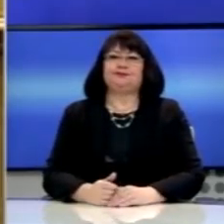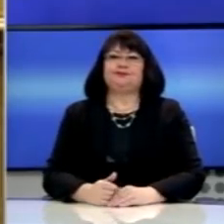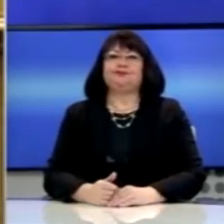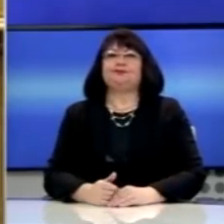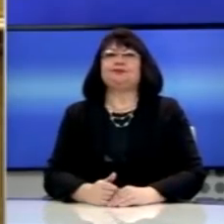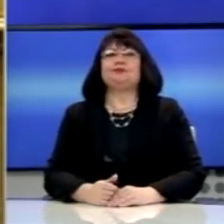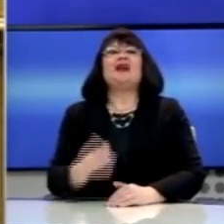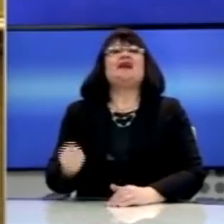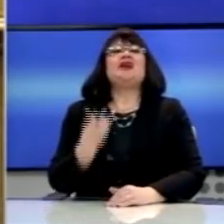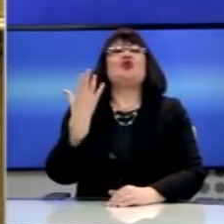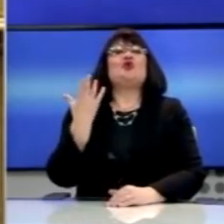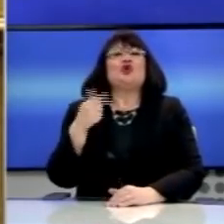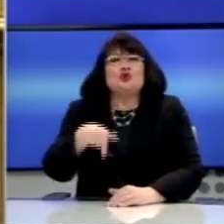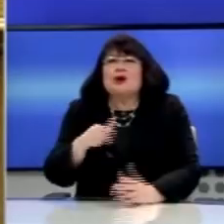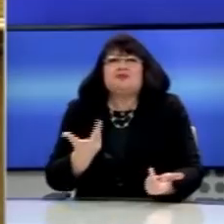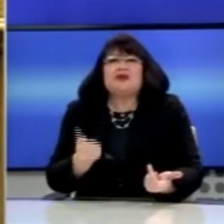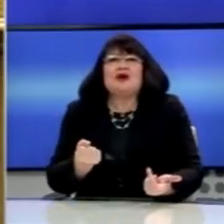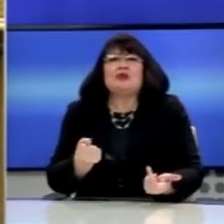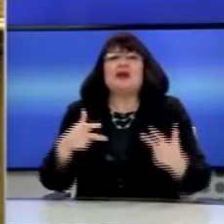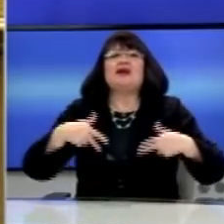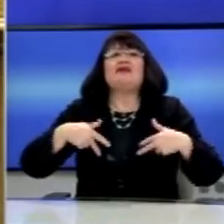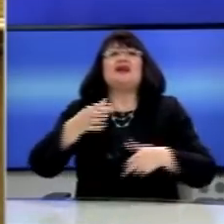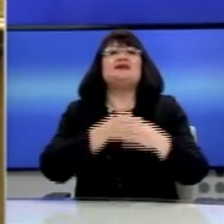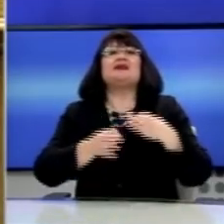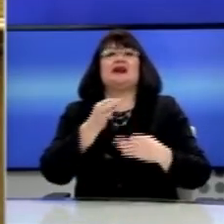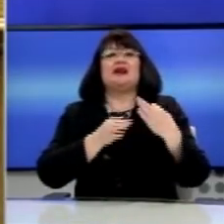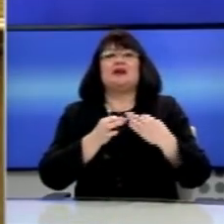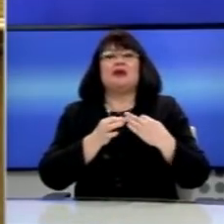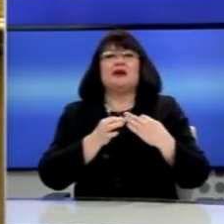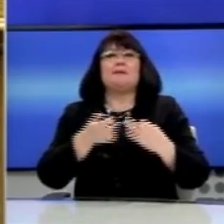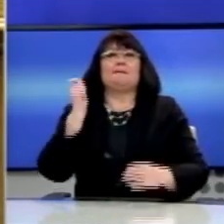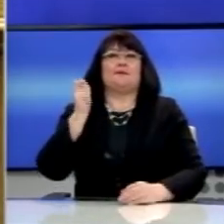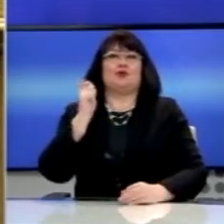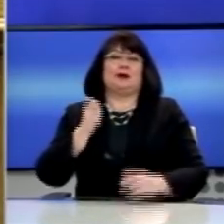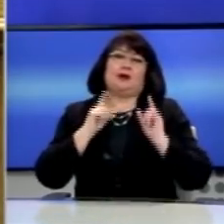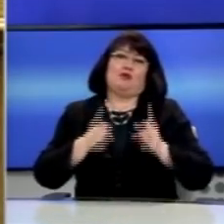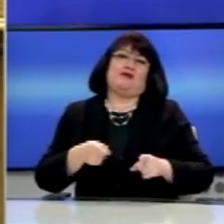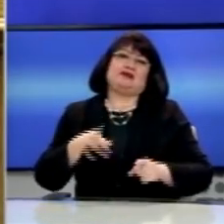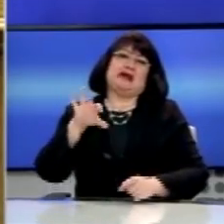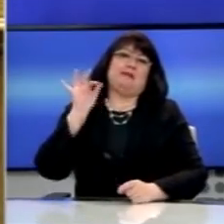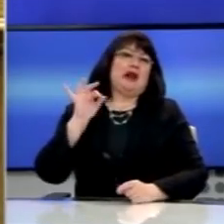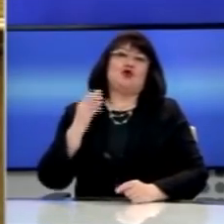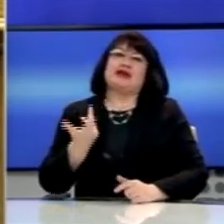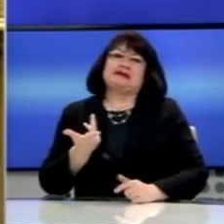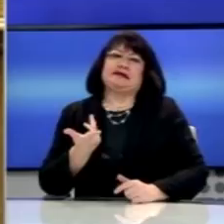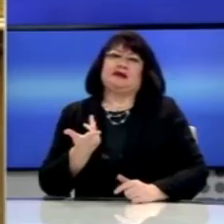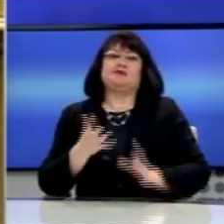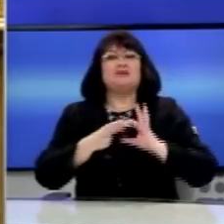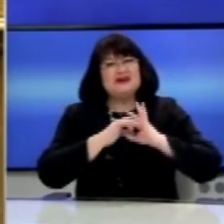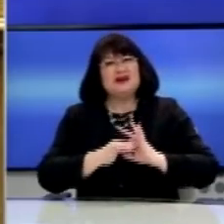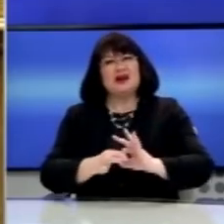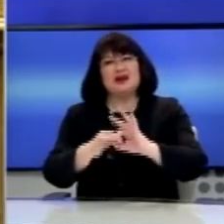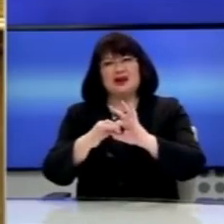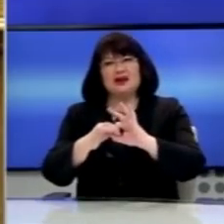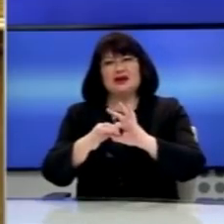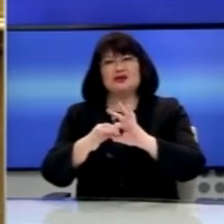Τι το καινούριο επικαλέστηκε η κυβέρνηση για να στηρίξει τις πολιτικές επιλογές της, οι οποίες συνεχίζουν να